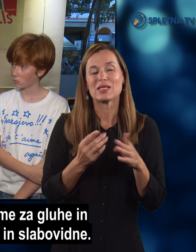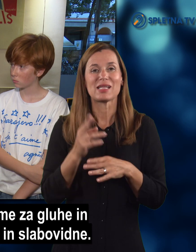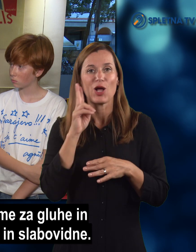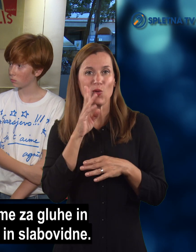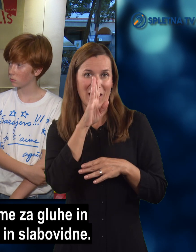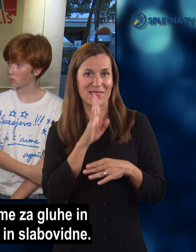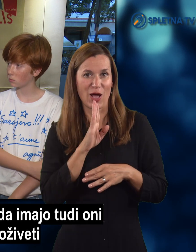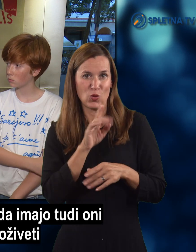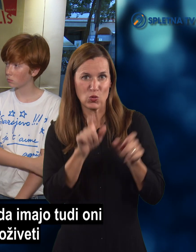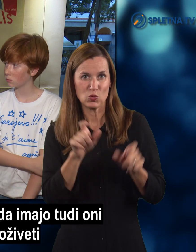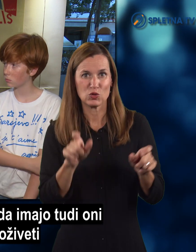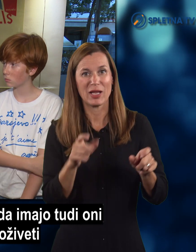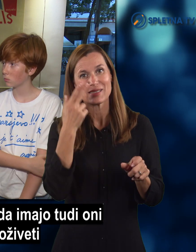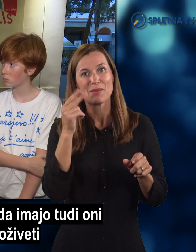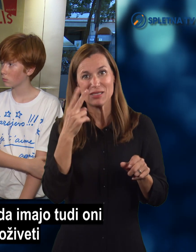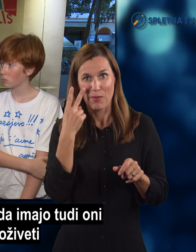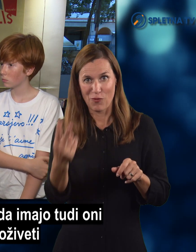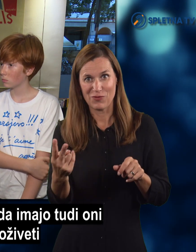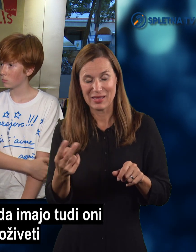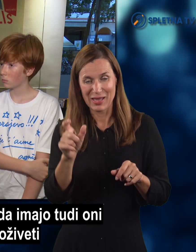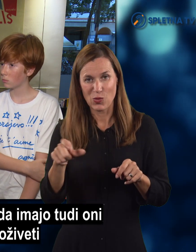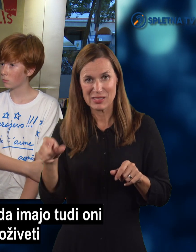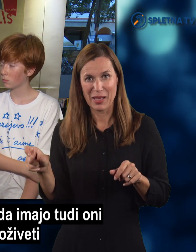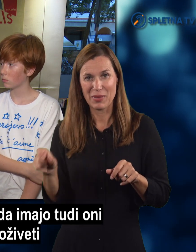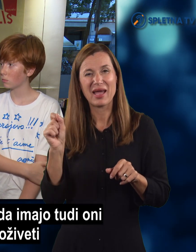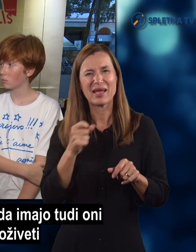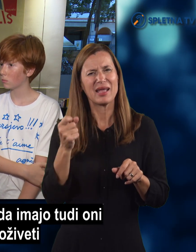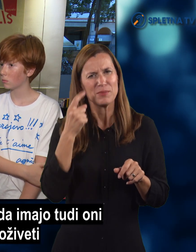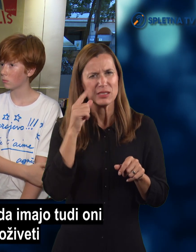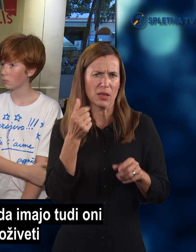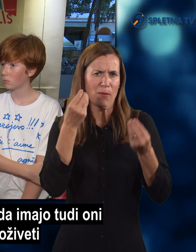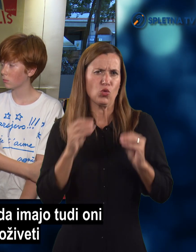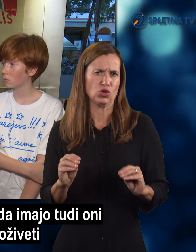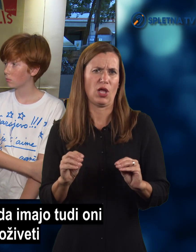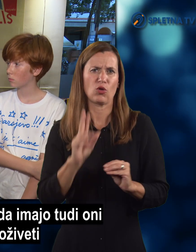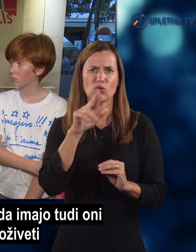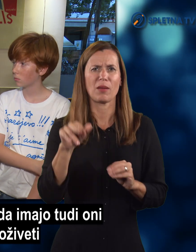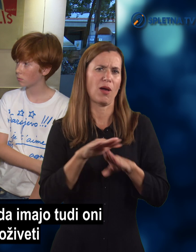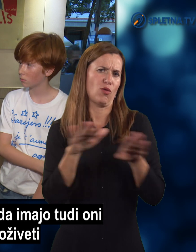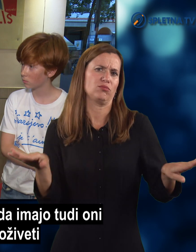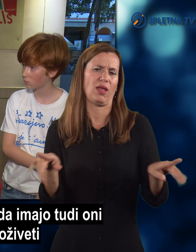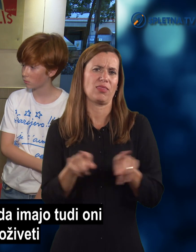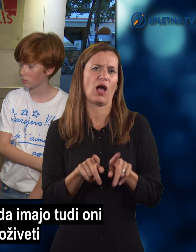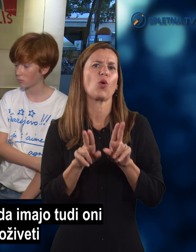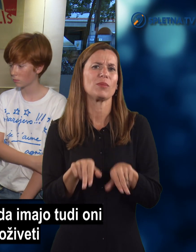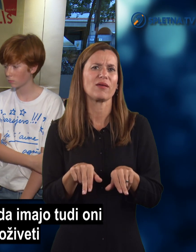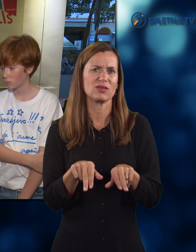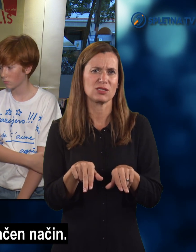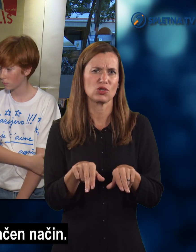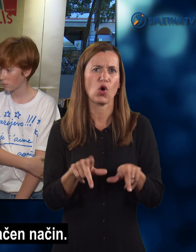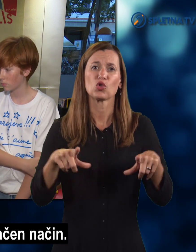slepe in slabovidne, ker se mi zdi, da je fair, da imajo tudi oni pravico